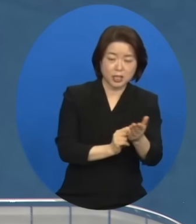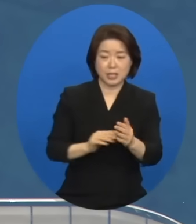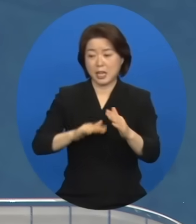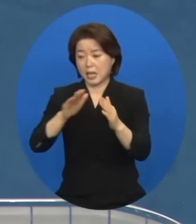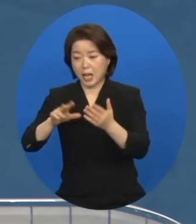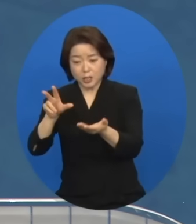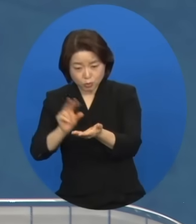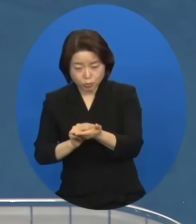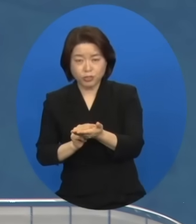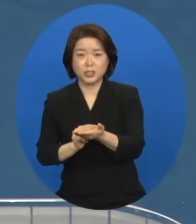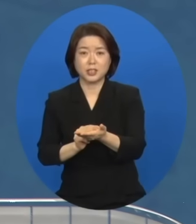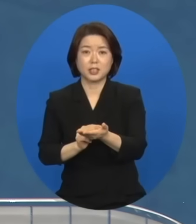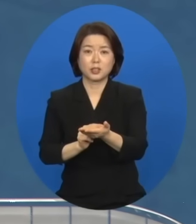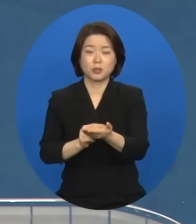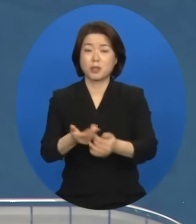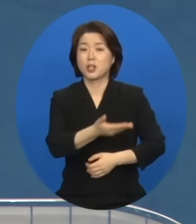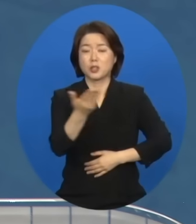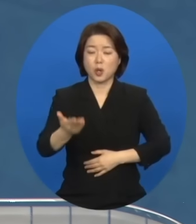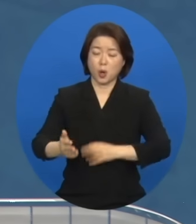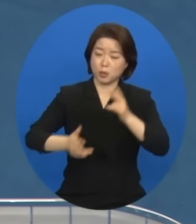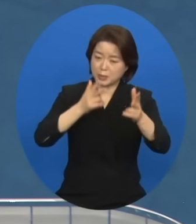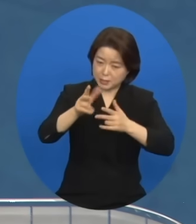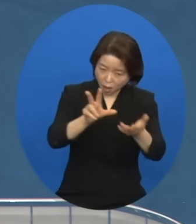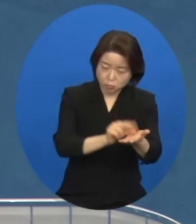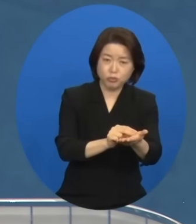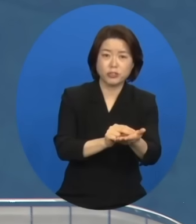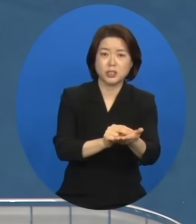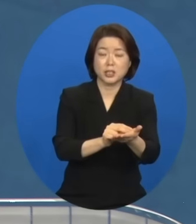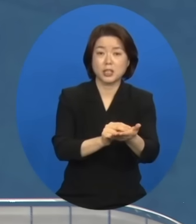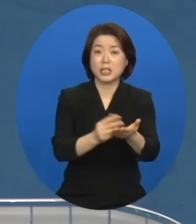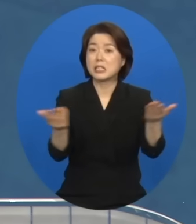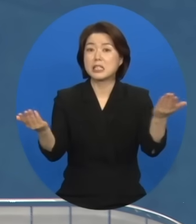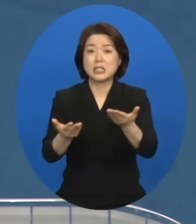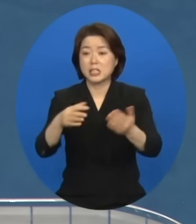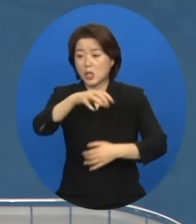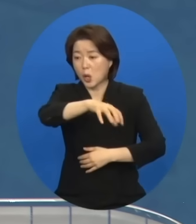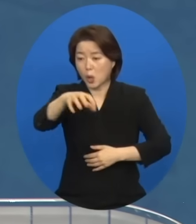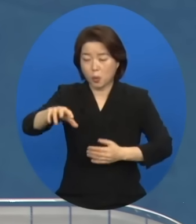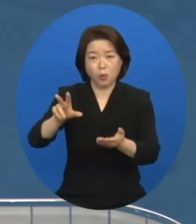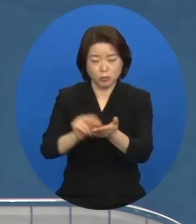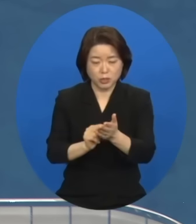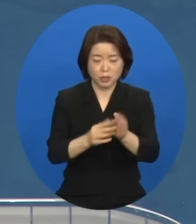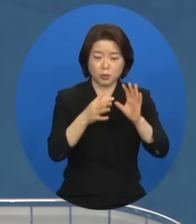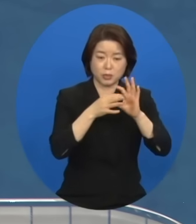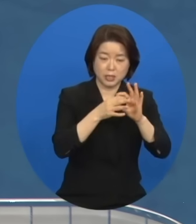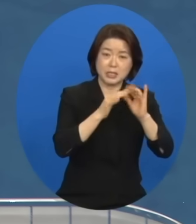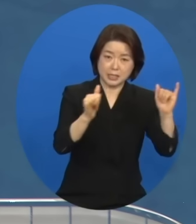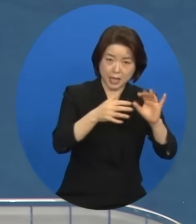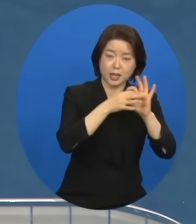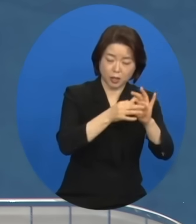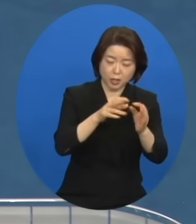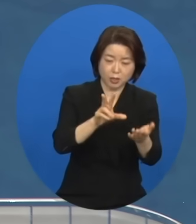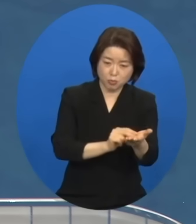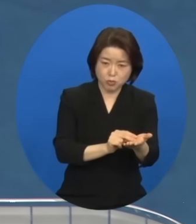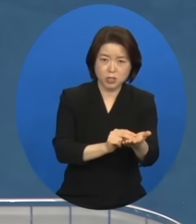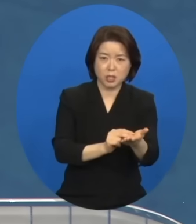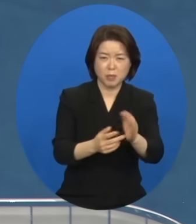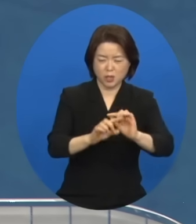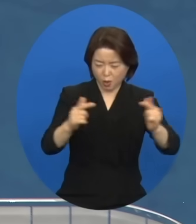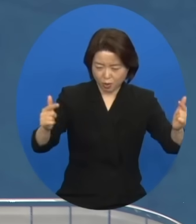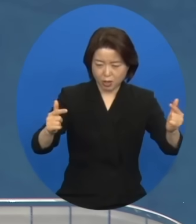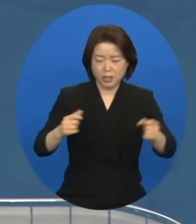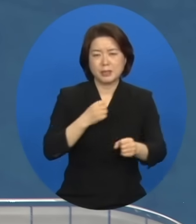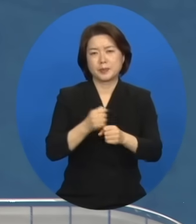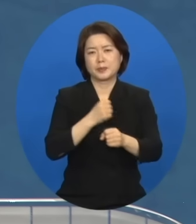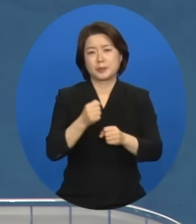가정의 문제든 여러분의 사업의 문제든 또는 인간관계의 문제든 참으로